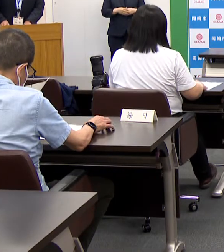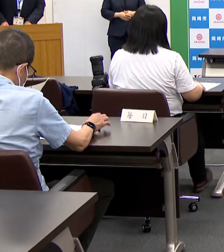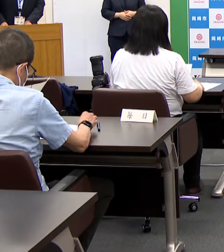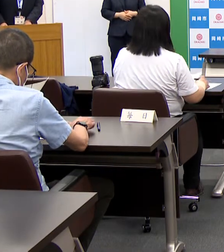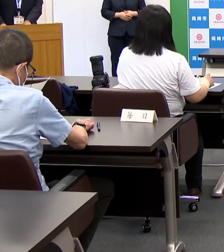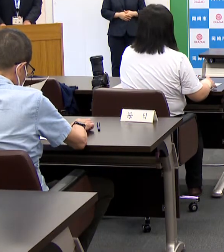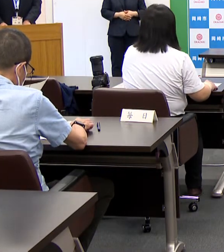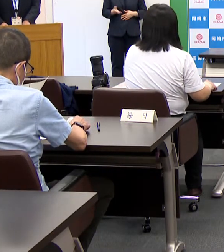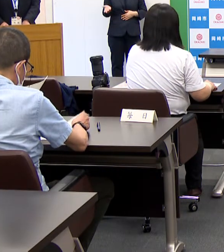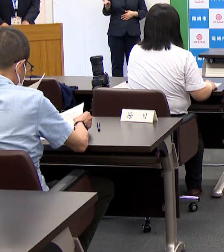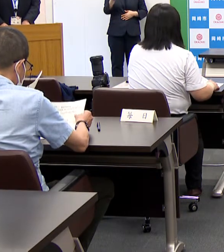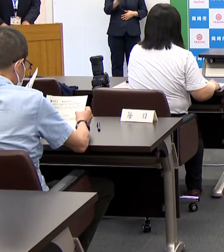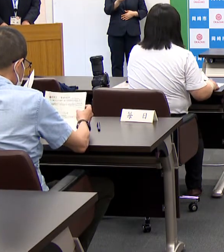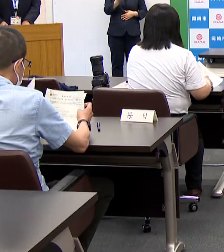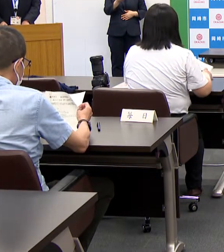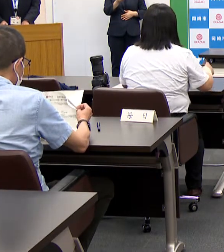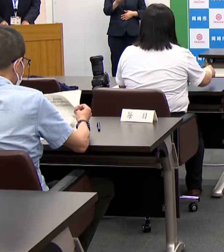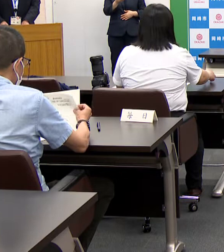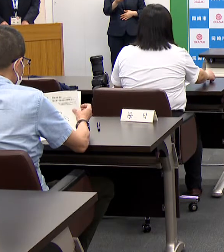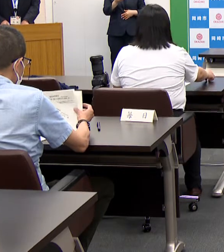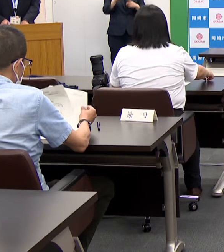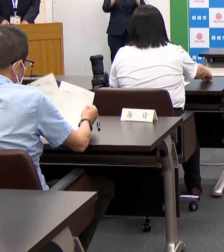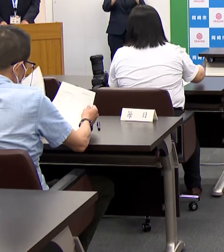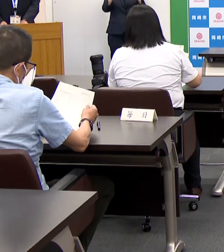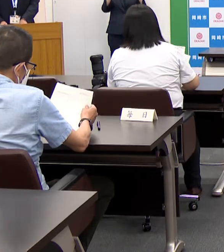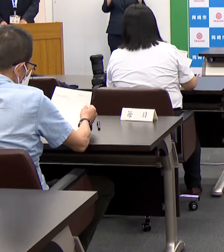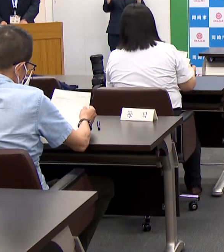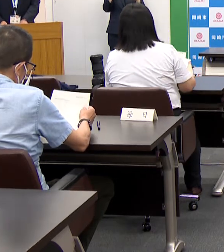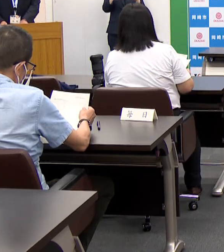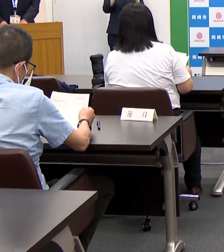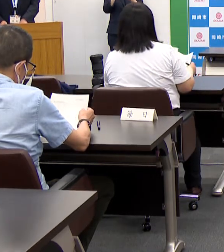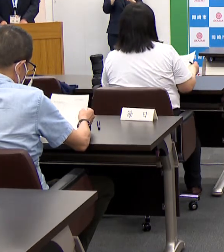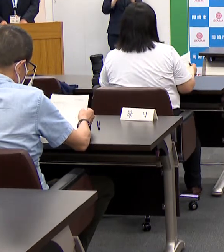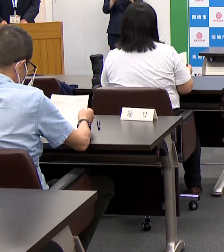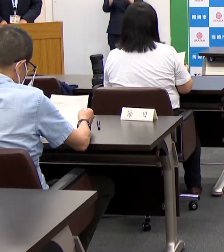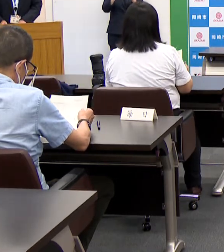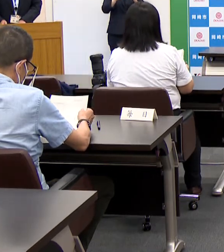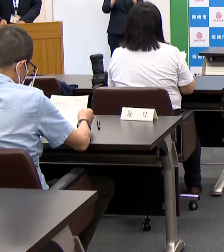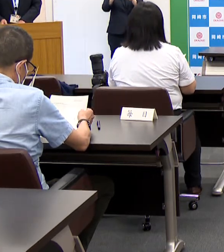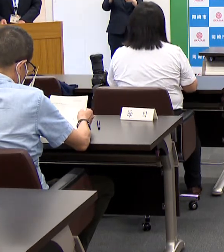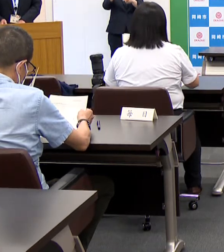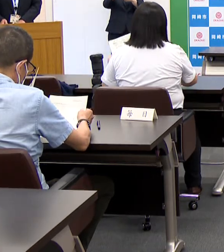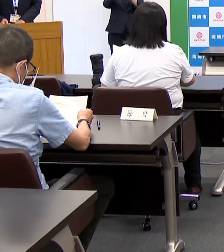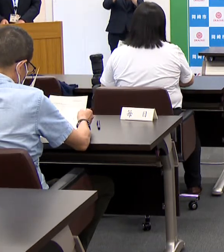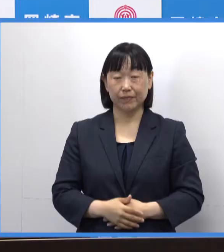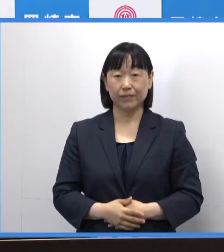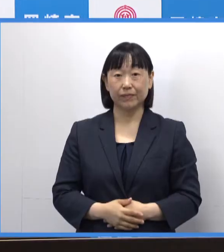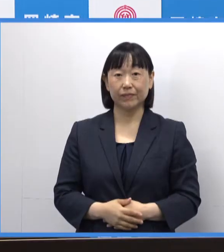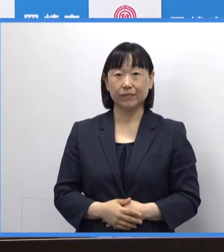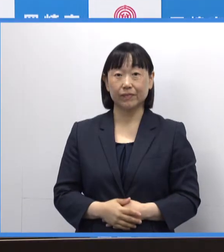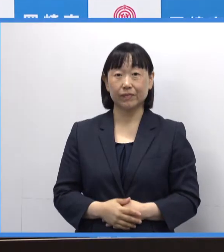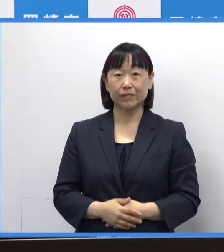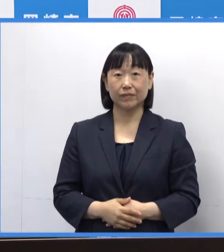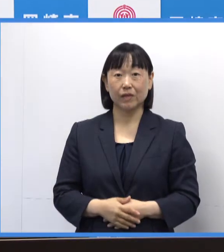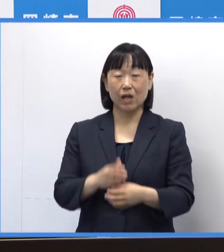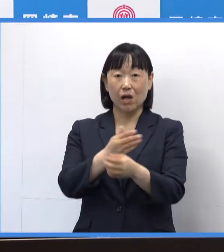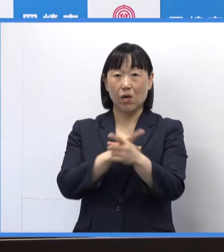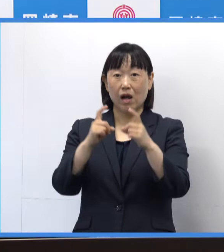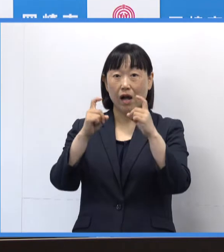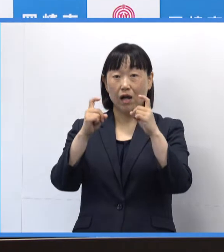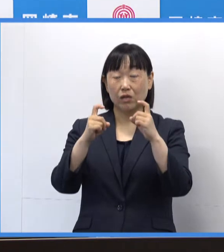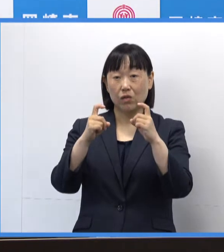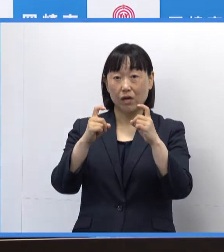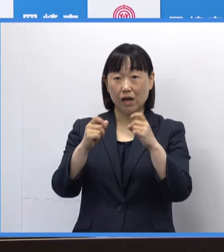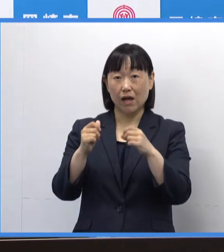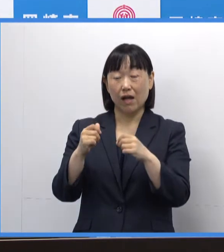それでは次に、岡崎城下家康公夏祭り花火大会有料席の販売について。 岡崎城下家